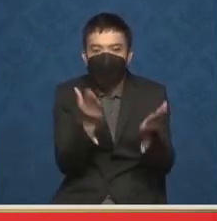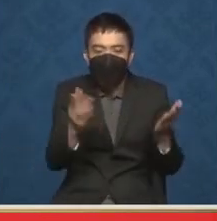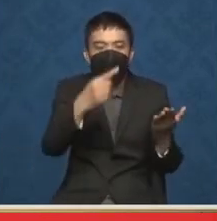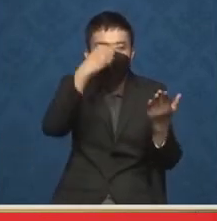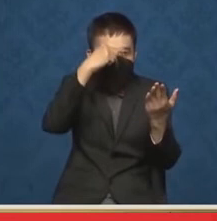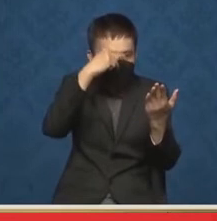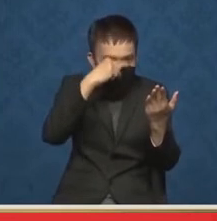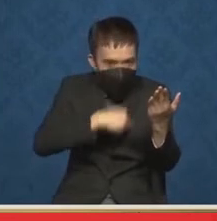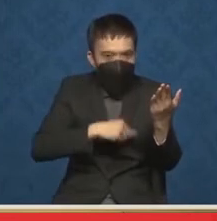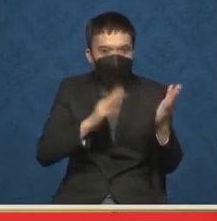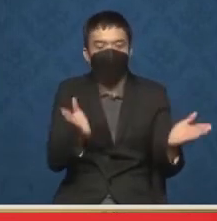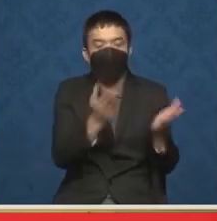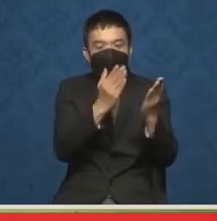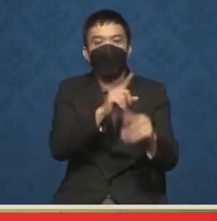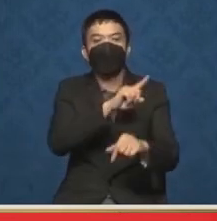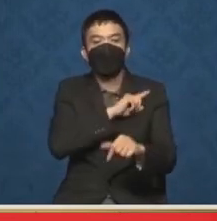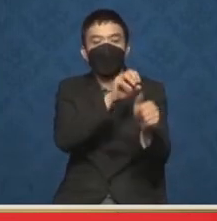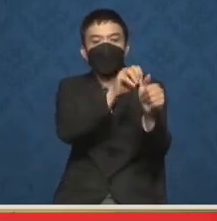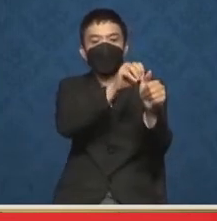for a leading roleเป็ผู้นำ